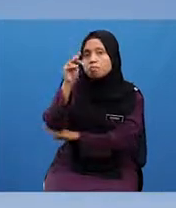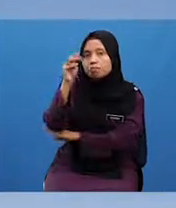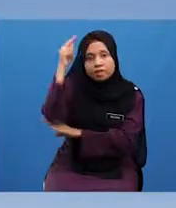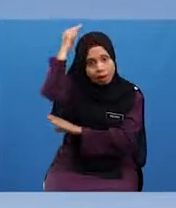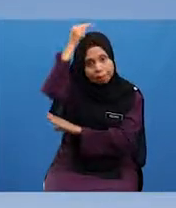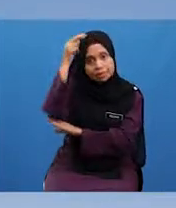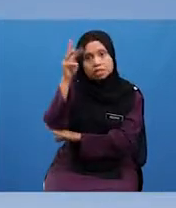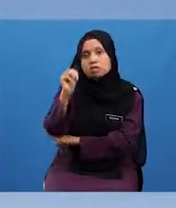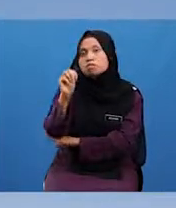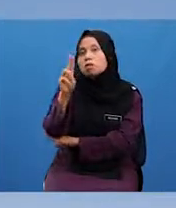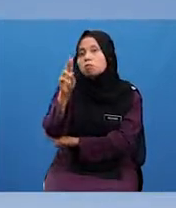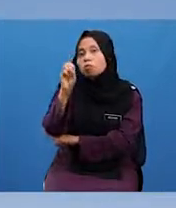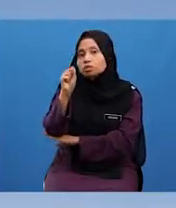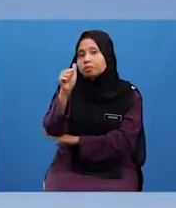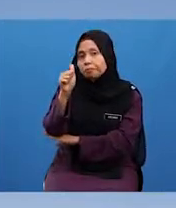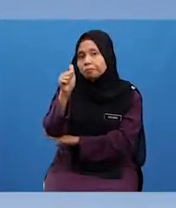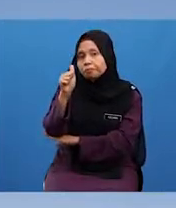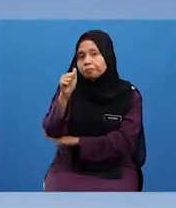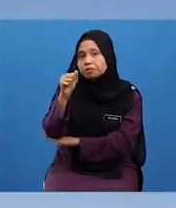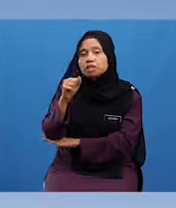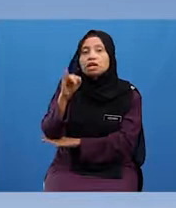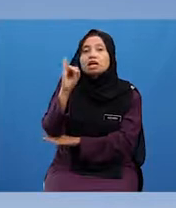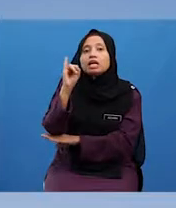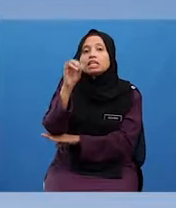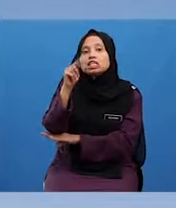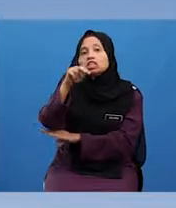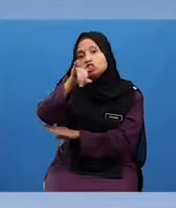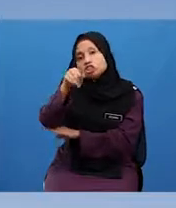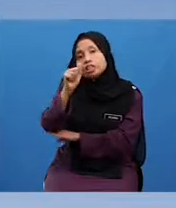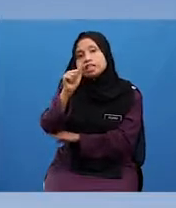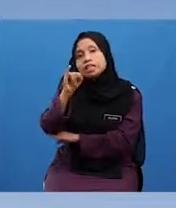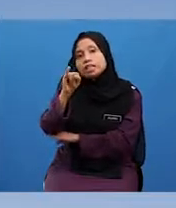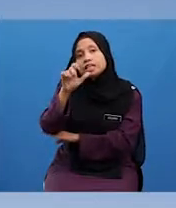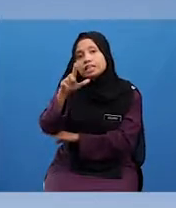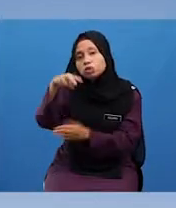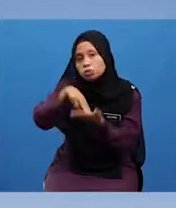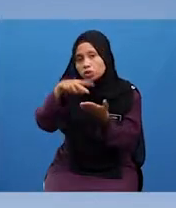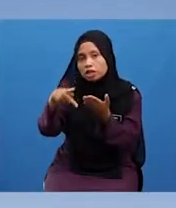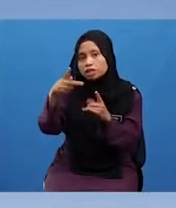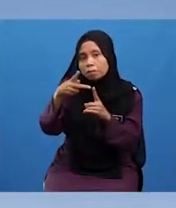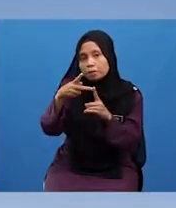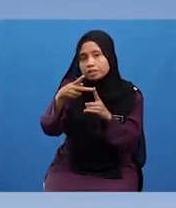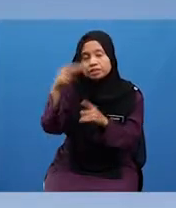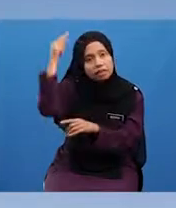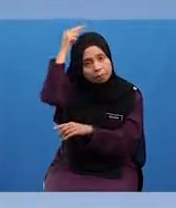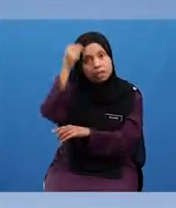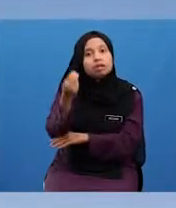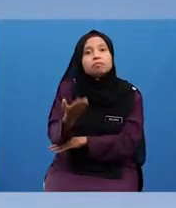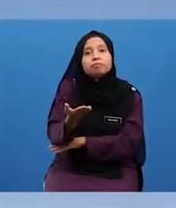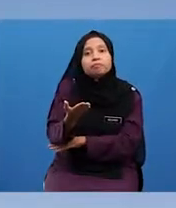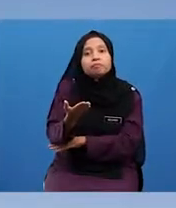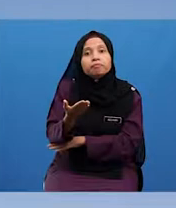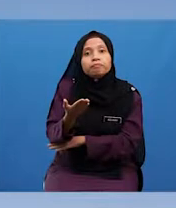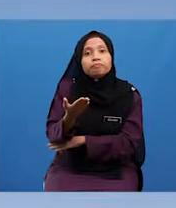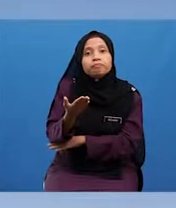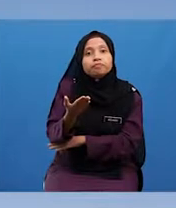Musa. Injil diwahyukan kepada Nabi Double Indulgence.